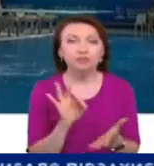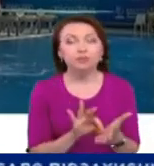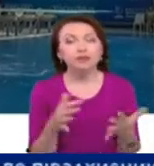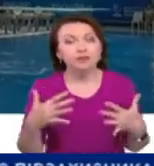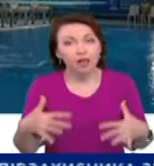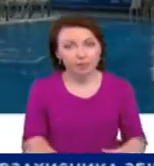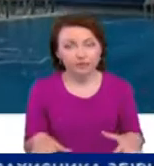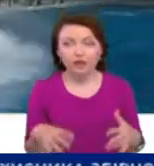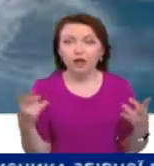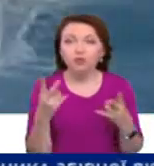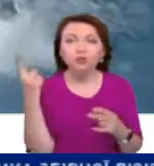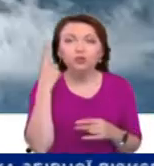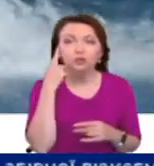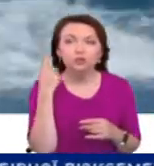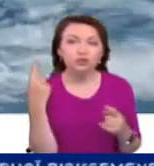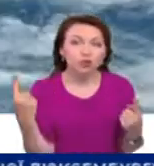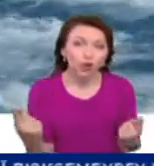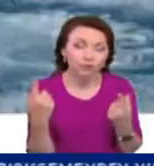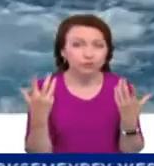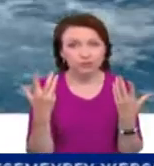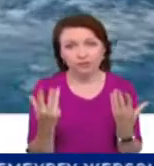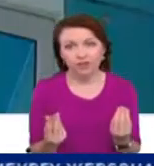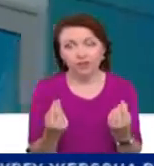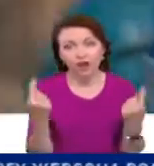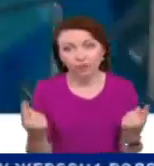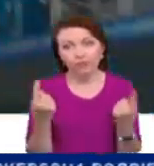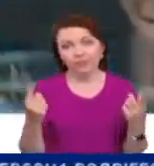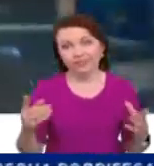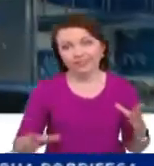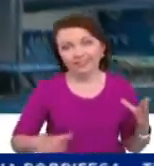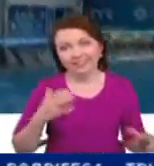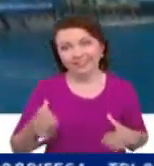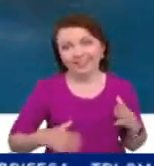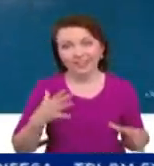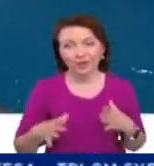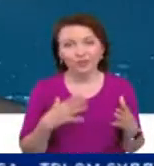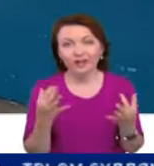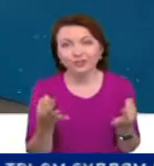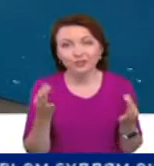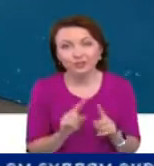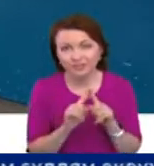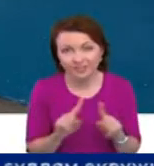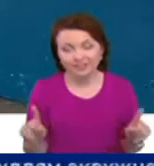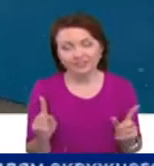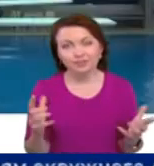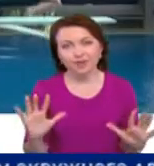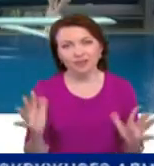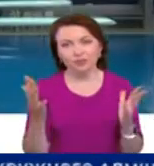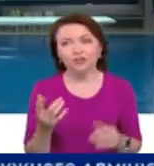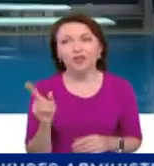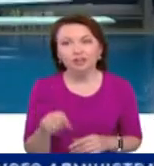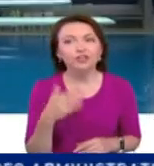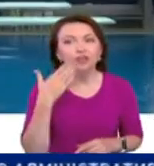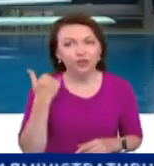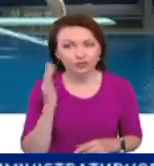расслабиться, нужно думать, что это обычный день, просто обычная тренировка, и ничего сверхъестественного не происходит. И тогда оно будет